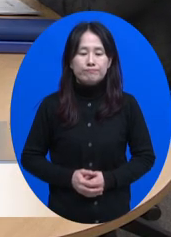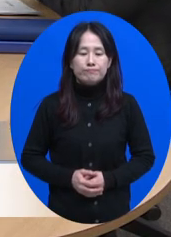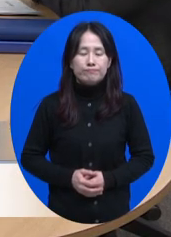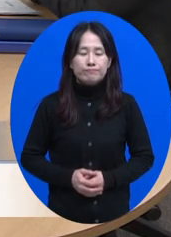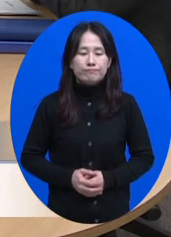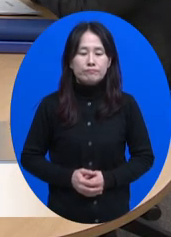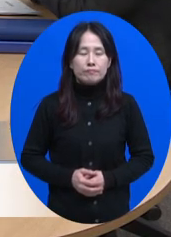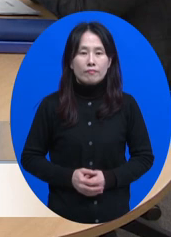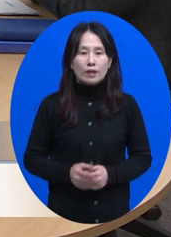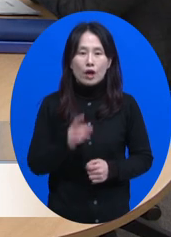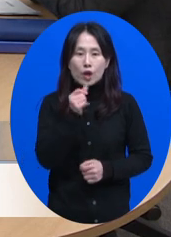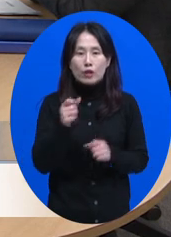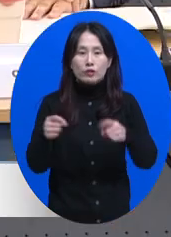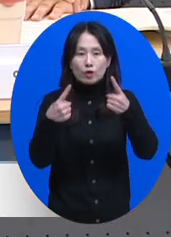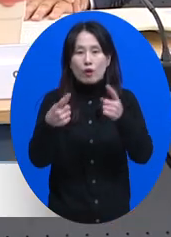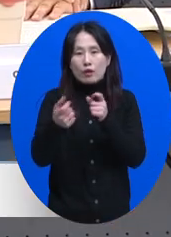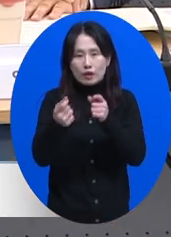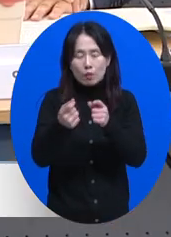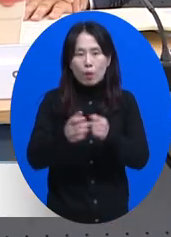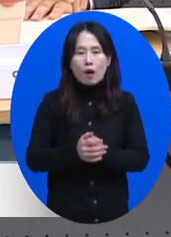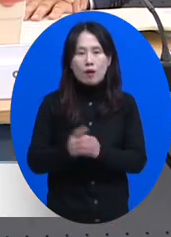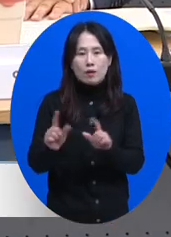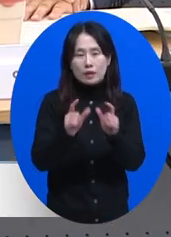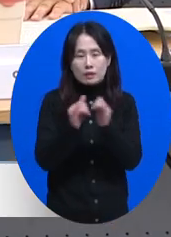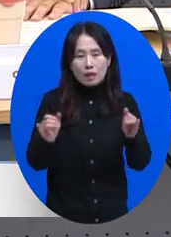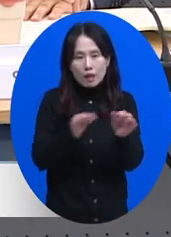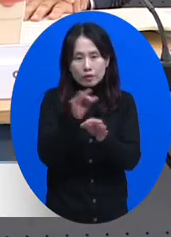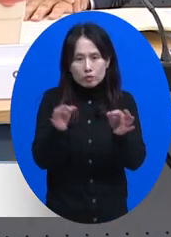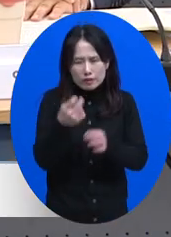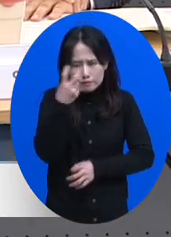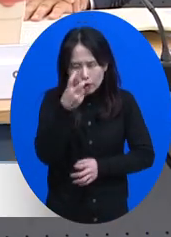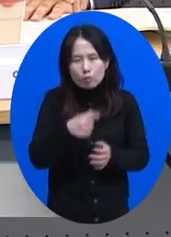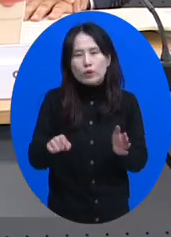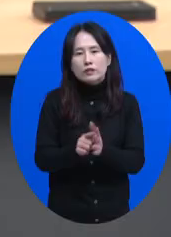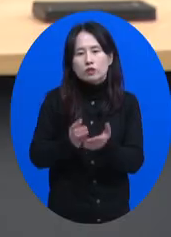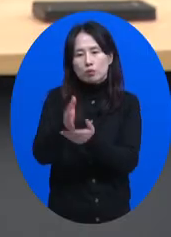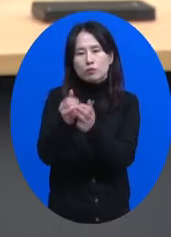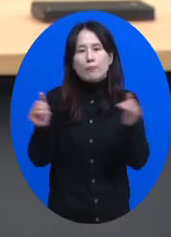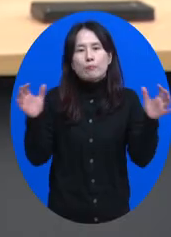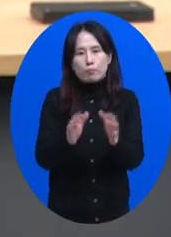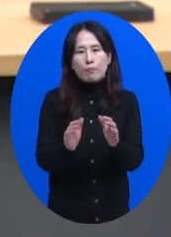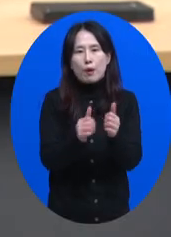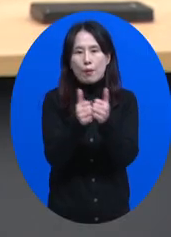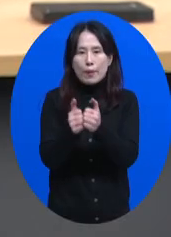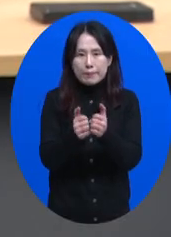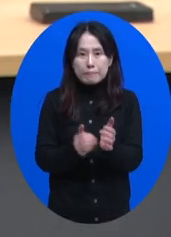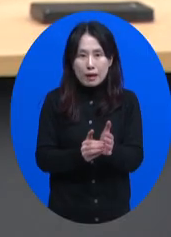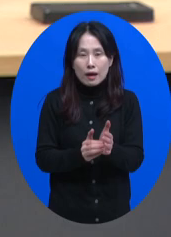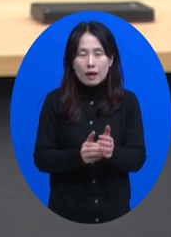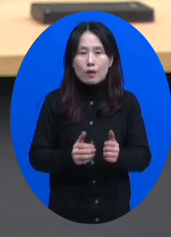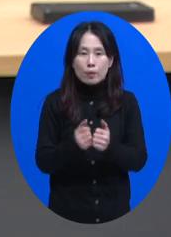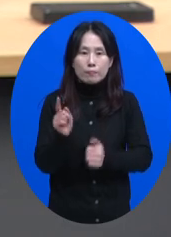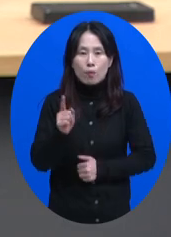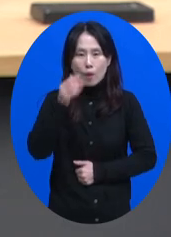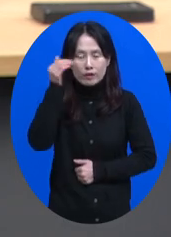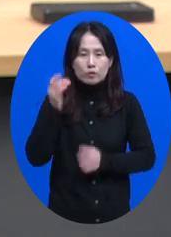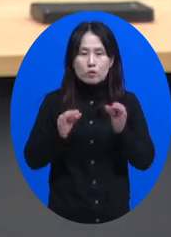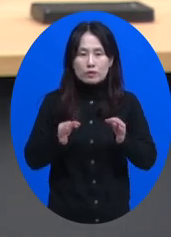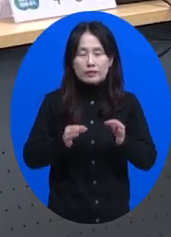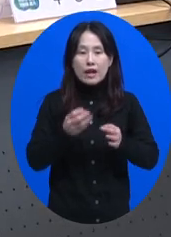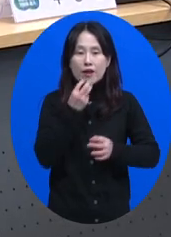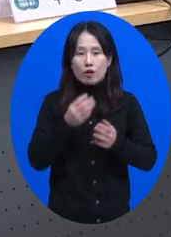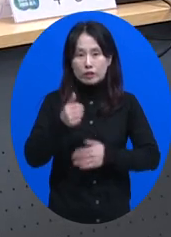경기도가 설을 앞두고 민생 경제를 긴급 점검하기 위해 전문가들과 회의를 열었습니다. 이날 회의에는 한국은행